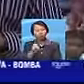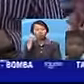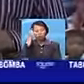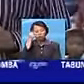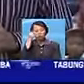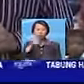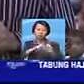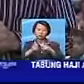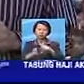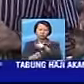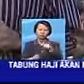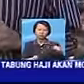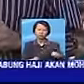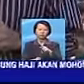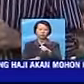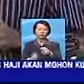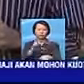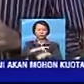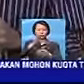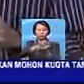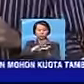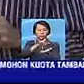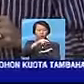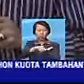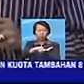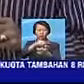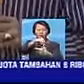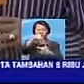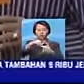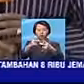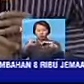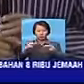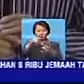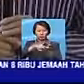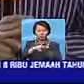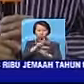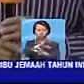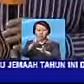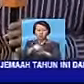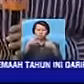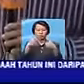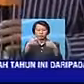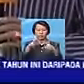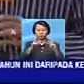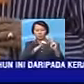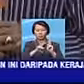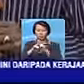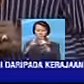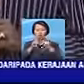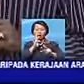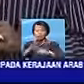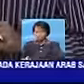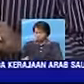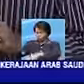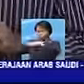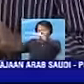masalah penduduk yang terjejas banjir di sekolah ini ataupun di kawasan ini, khususnya yang melibatkan 13 buah kampung ditenggelami